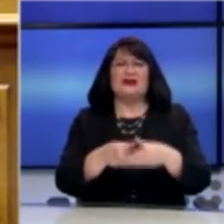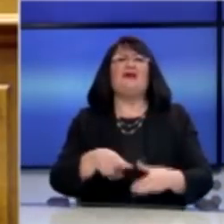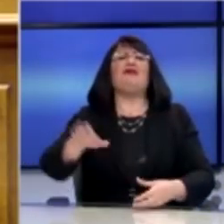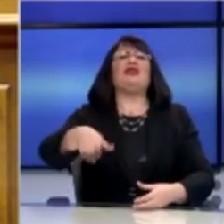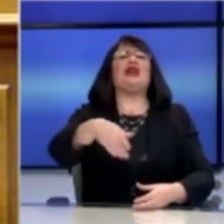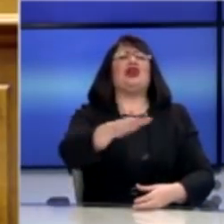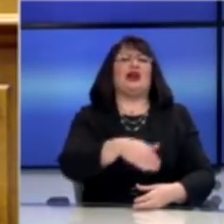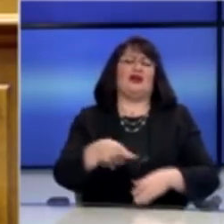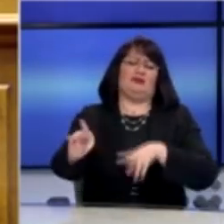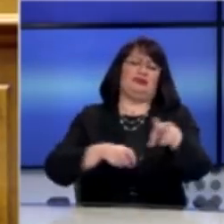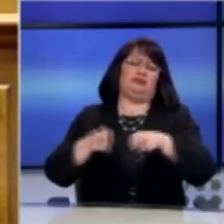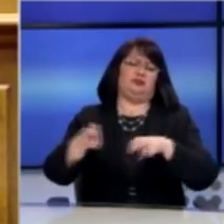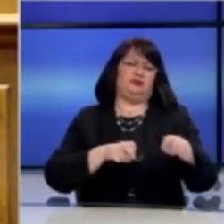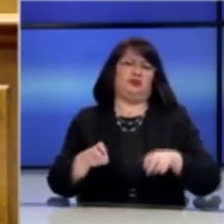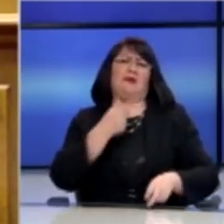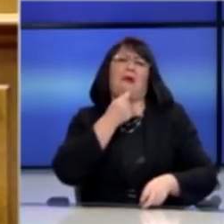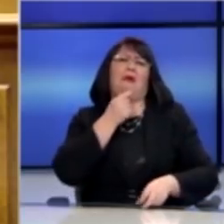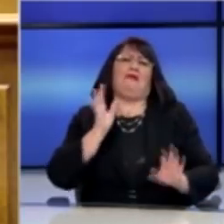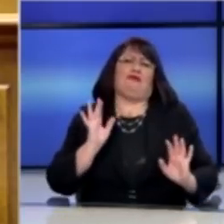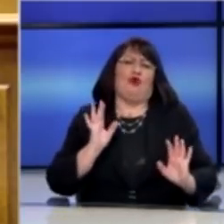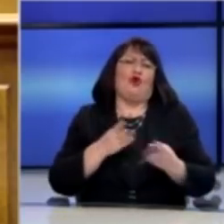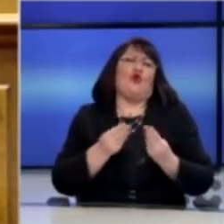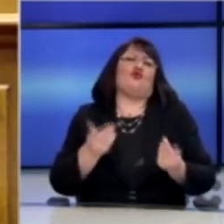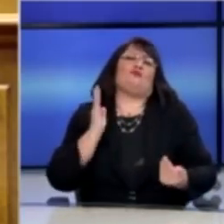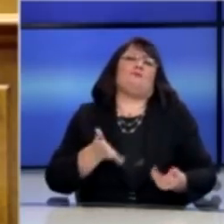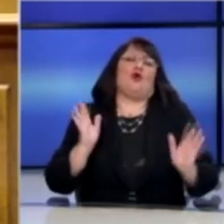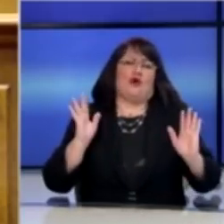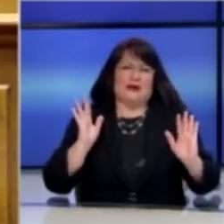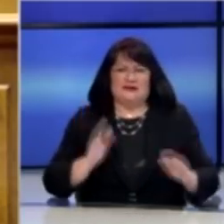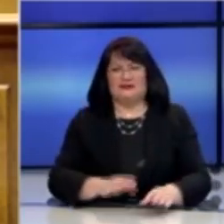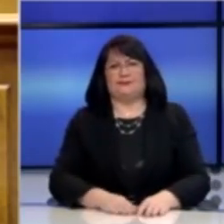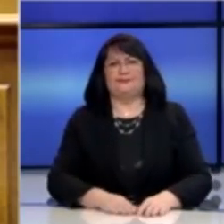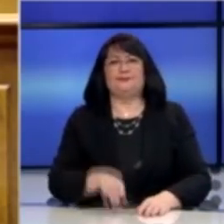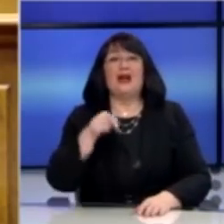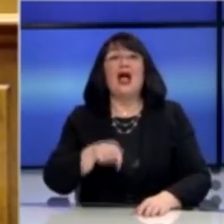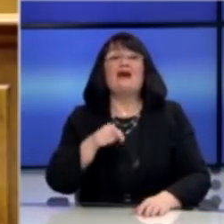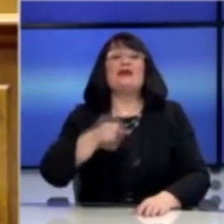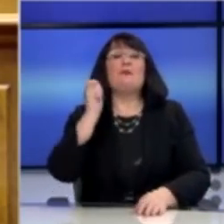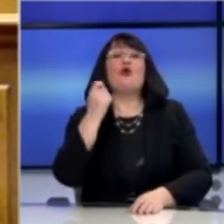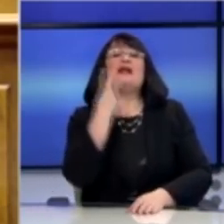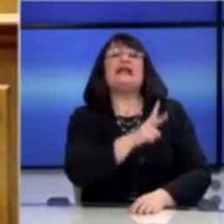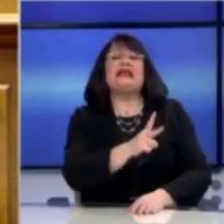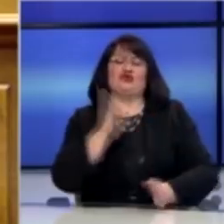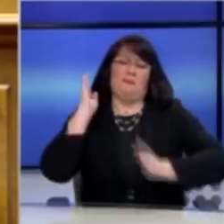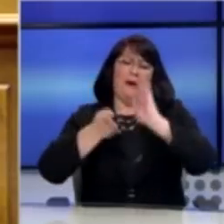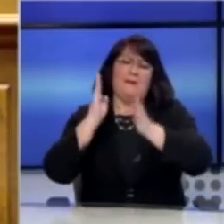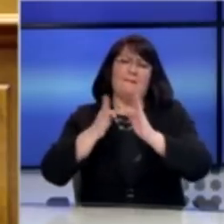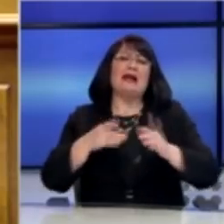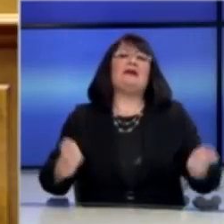δύναμη με όλους τους δυνατούς τρόπους. Αυτός είναι ο κεντρικός άξονας της πολιτικής σας για